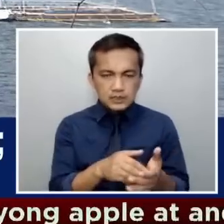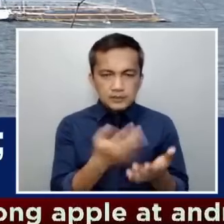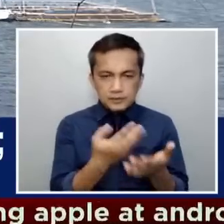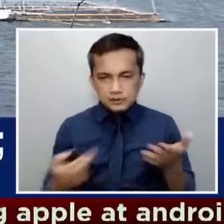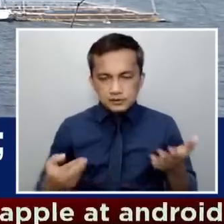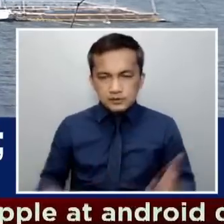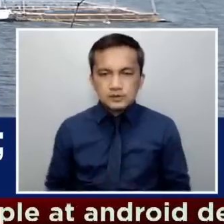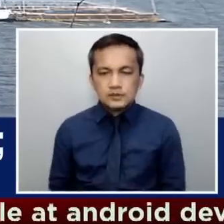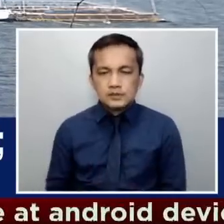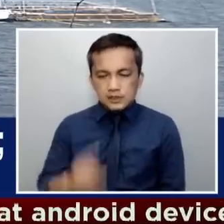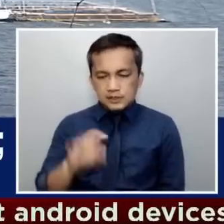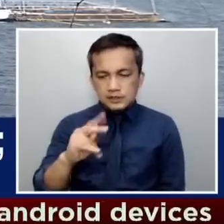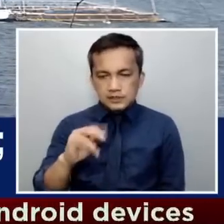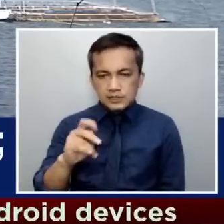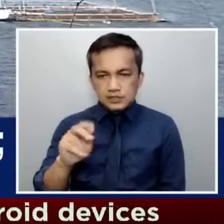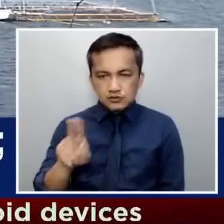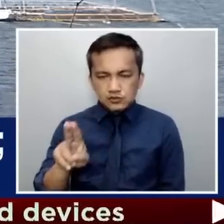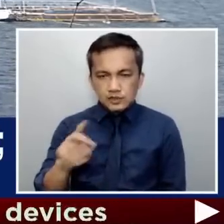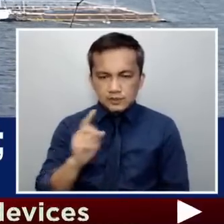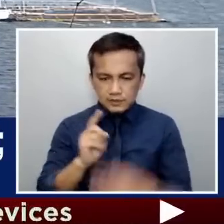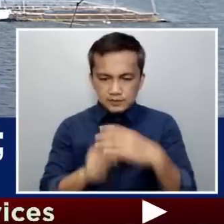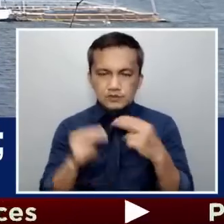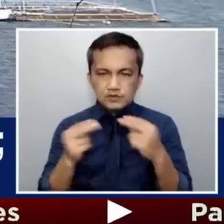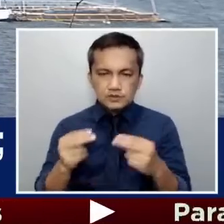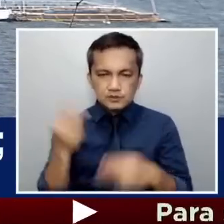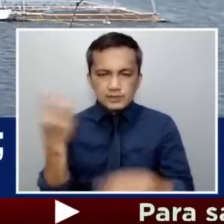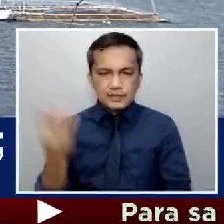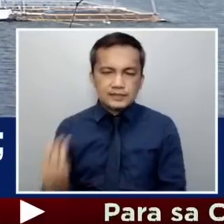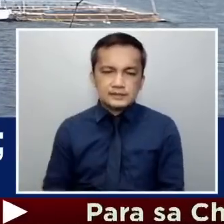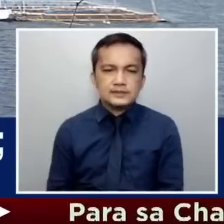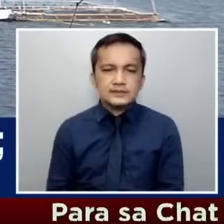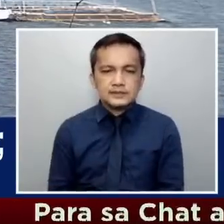Dennis Datu, ABS-CBN News, Batangas.